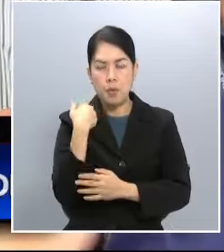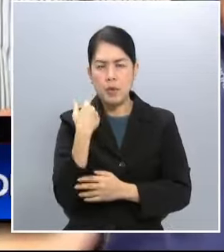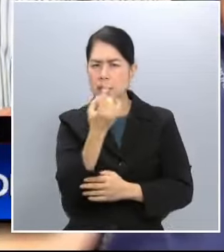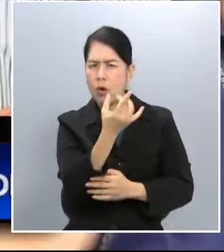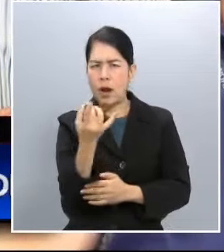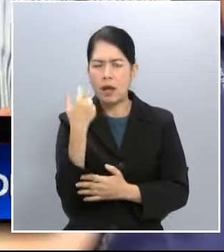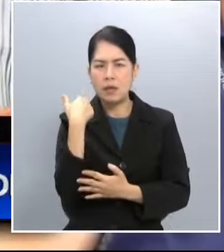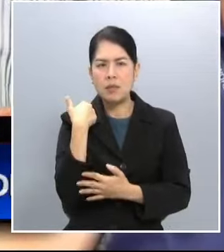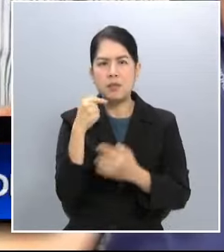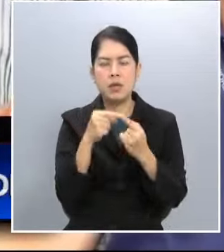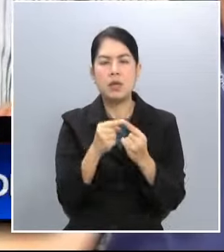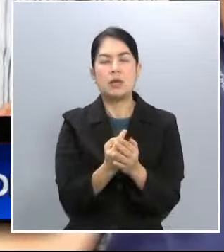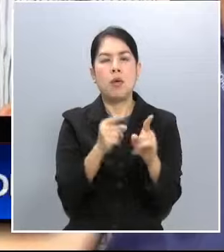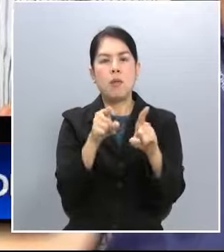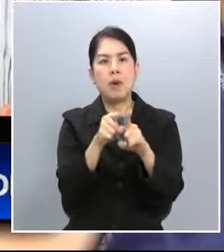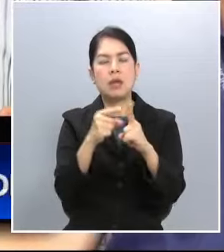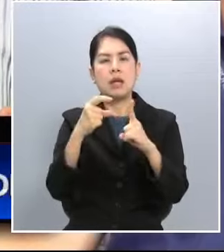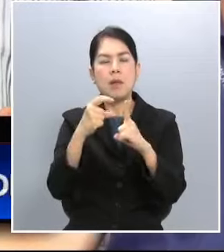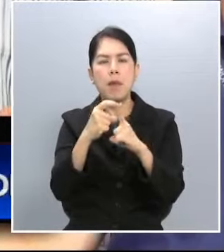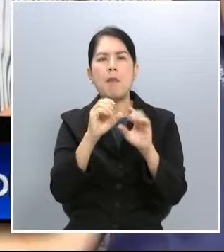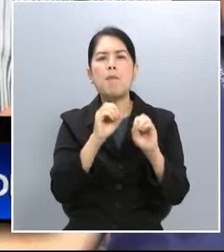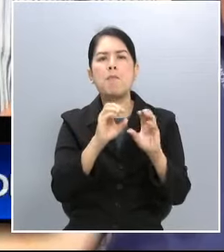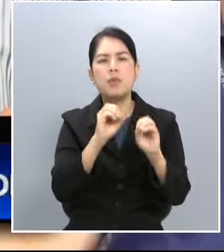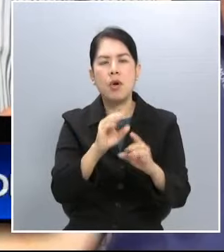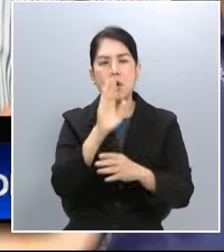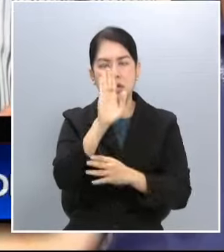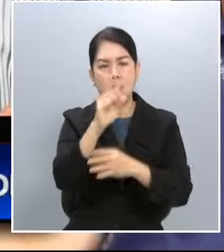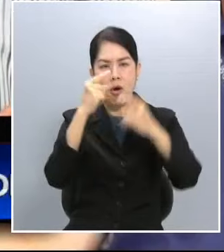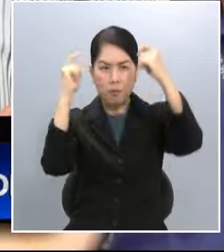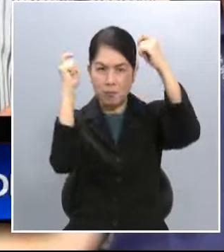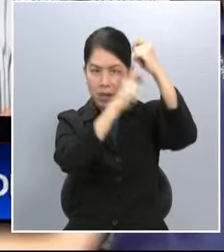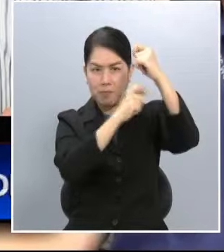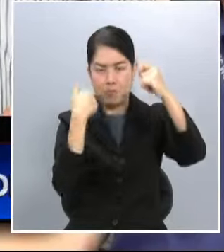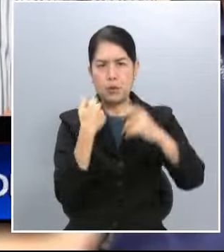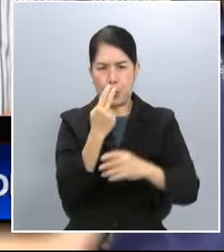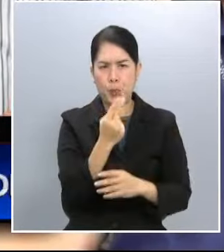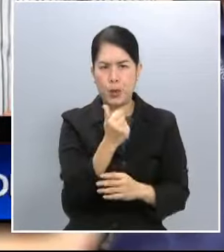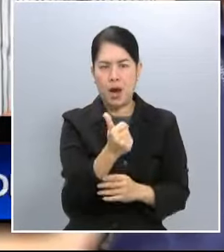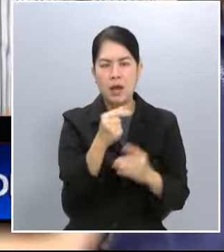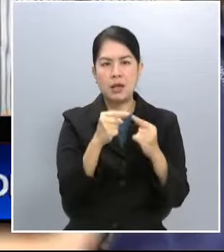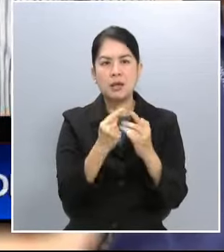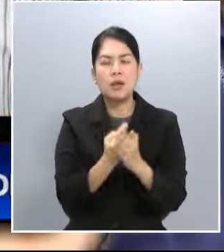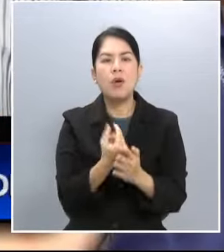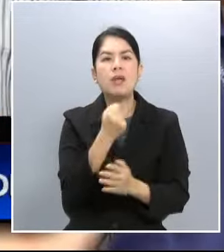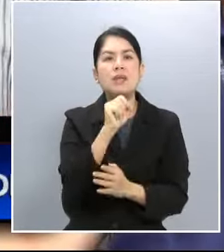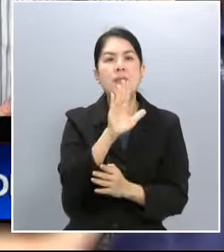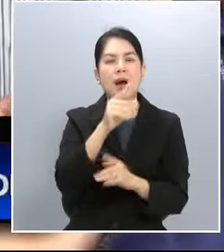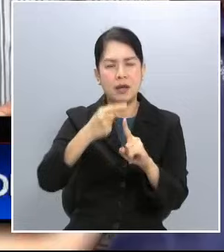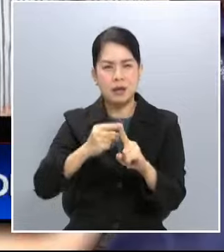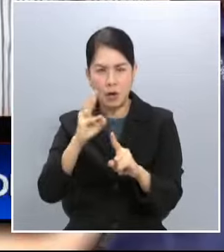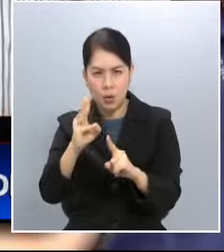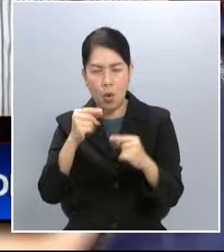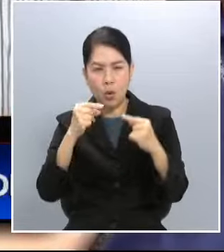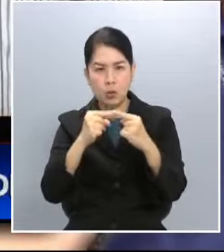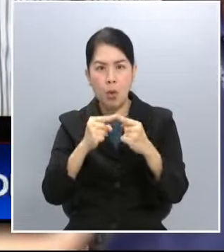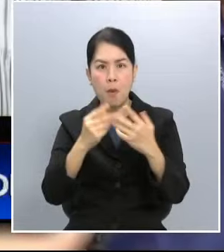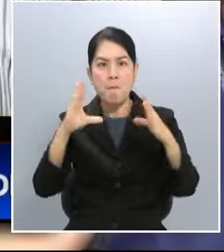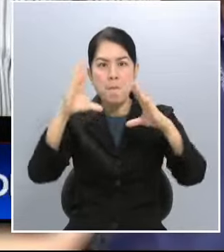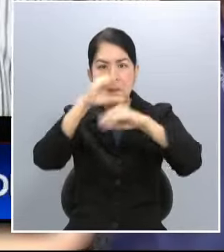าท่านสอนบ้างอยากให้ดูตรงนี้พิสูจน์ด้วยตัวเองนะคะวันที่15มิถุนายนตอน 1:30 น.นะคะ น ั่ นหมายความว่าวันที่ เชื่อมจิตออนไลน์ ค่ะ วัน ที